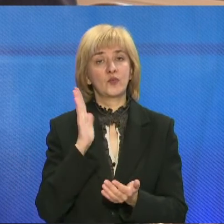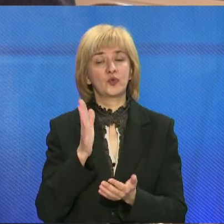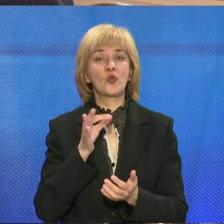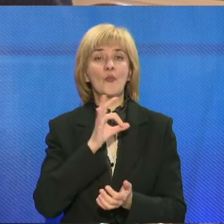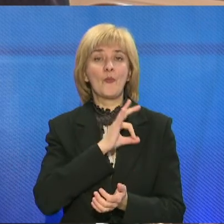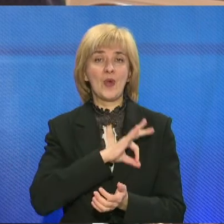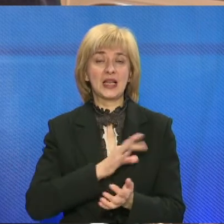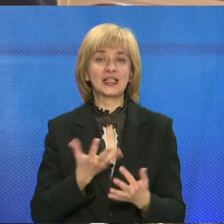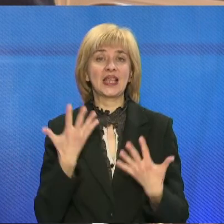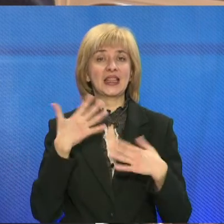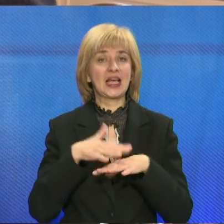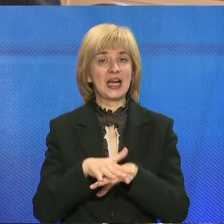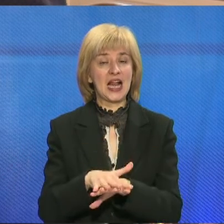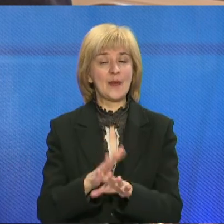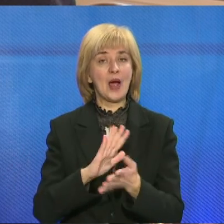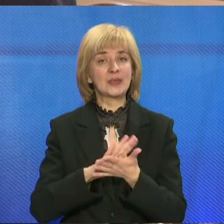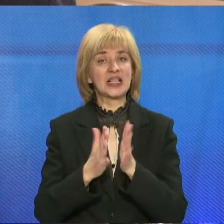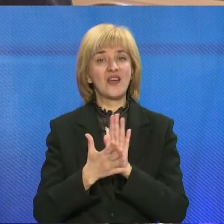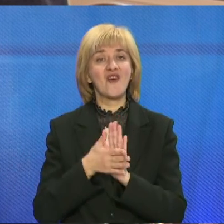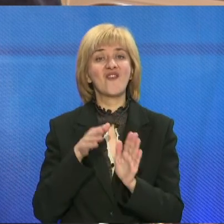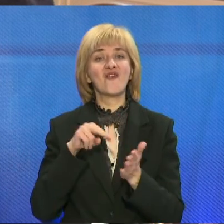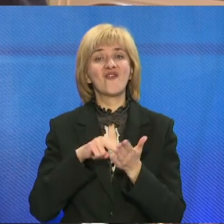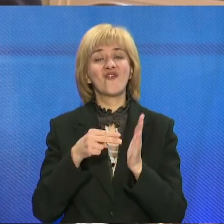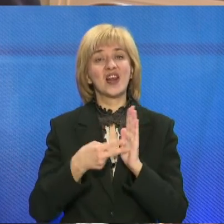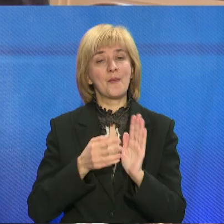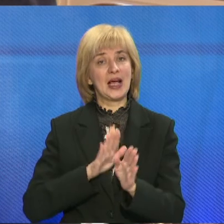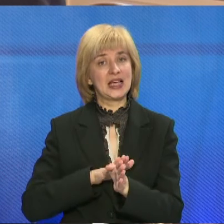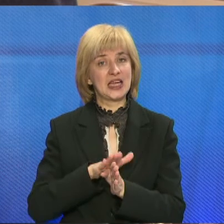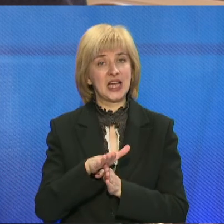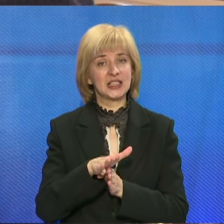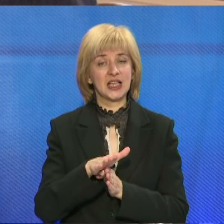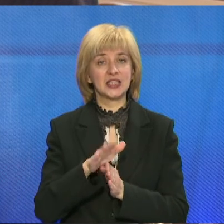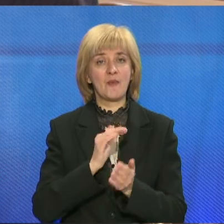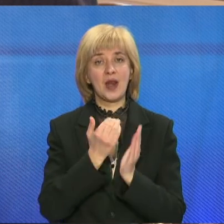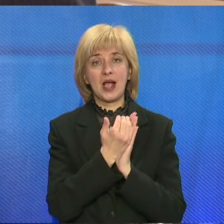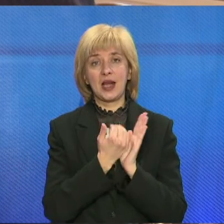интегральным обстоятельством в рамках реализации наших союзных инвестиционных программ.